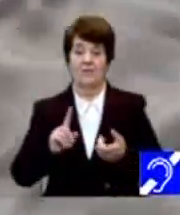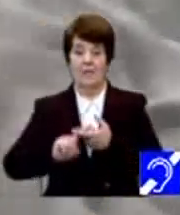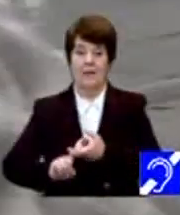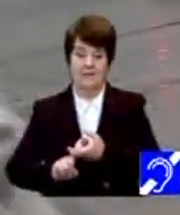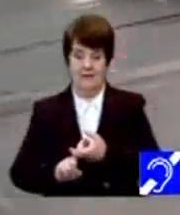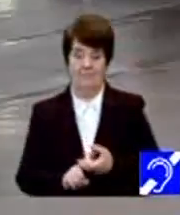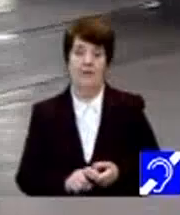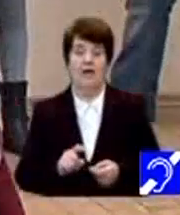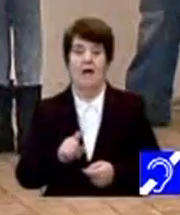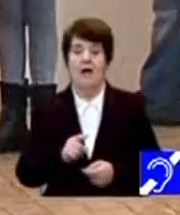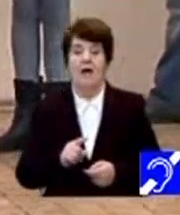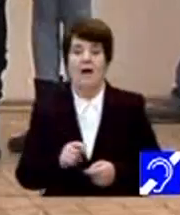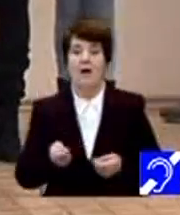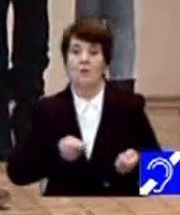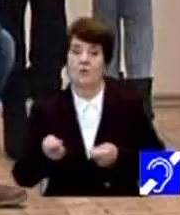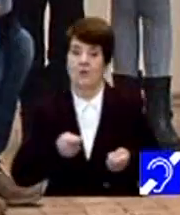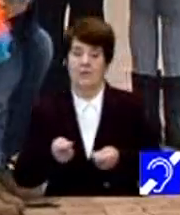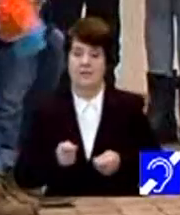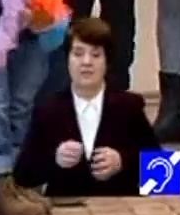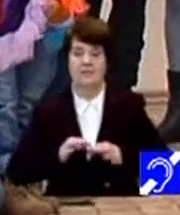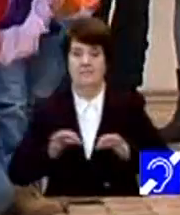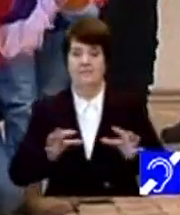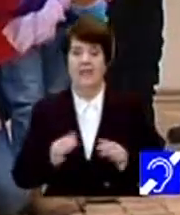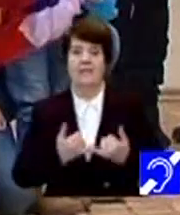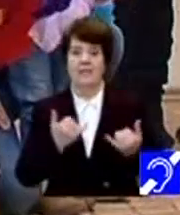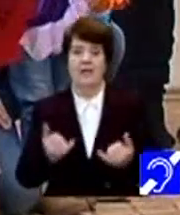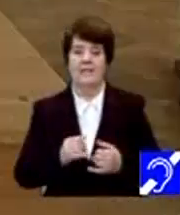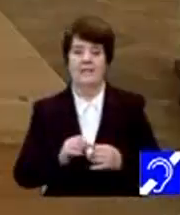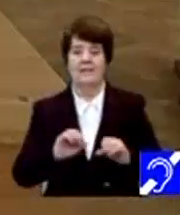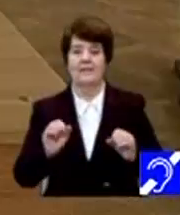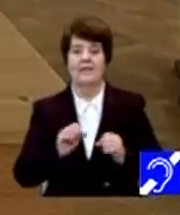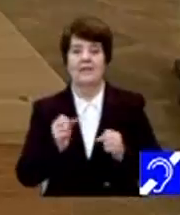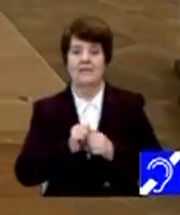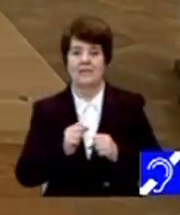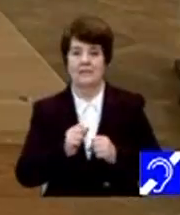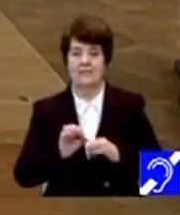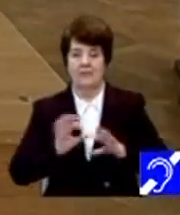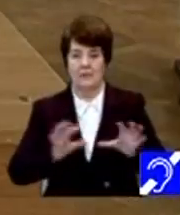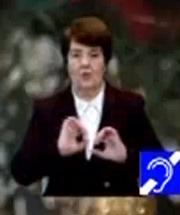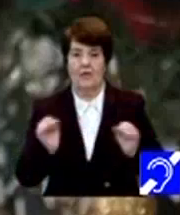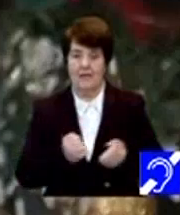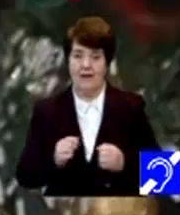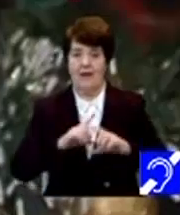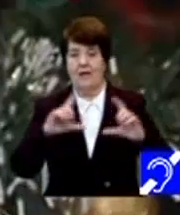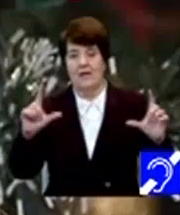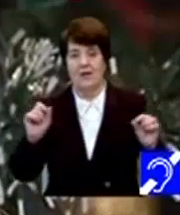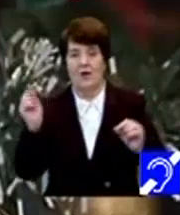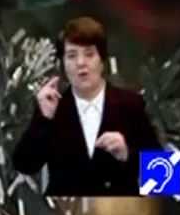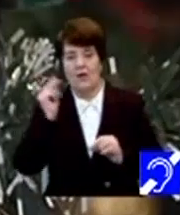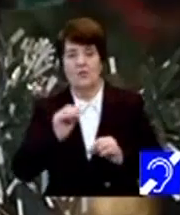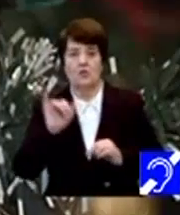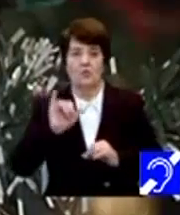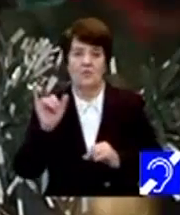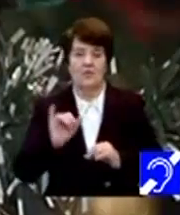Din cauza pandemiei, autoritățile au interzis în acest an festivitățile dedicate sărbătorilor de iarnă în colegii și universități.